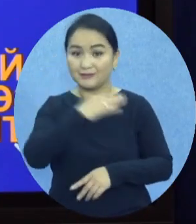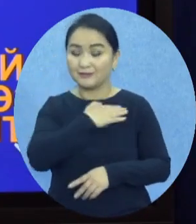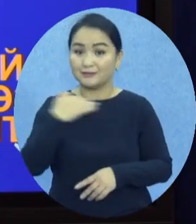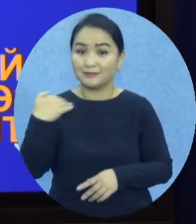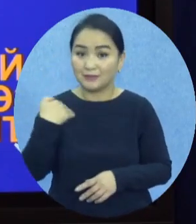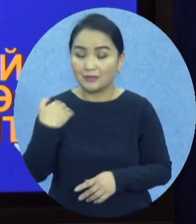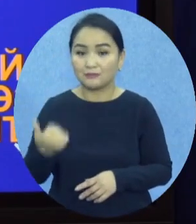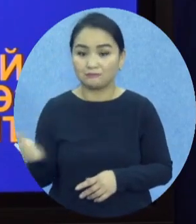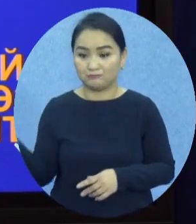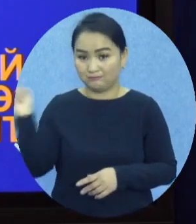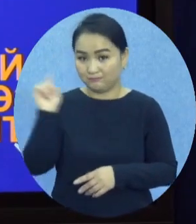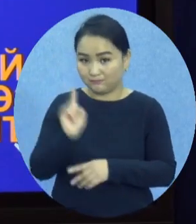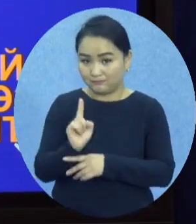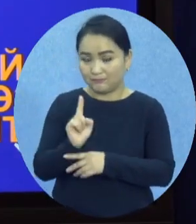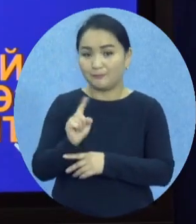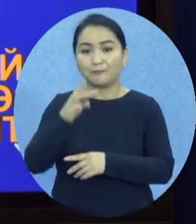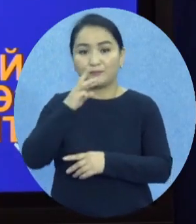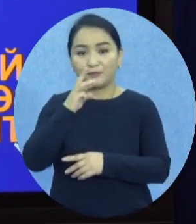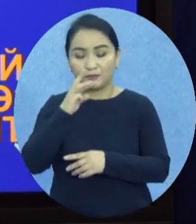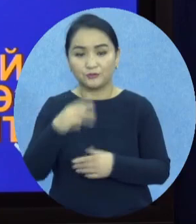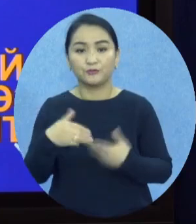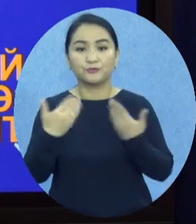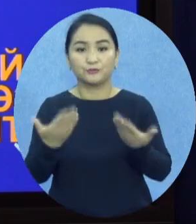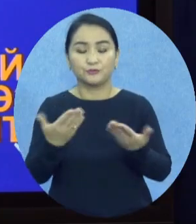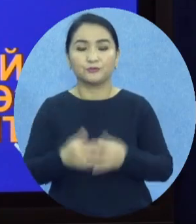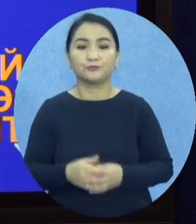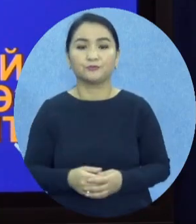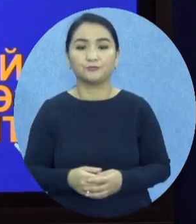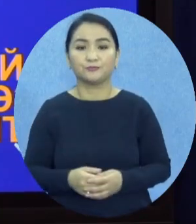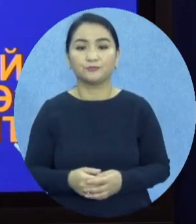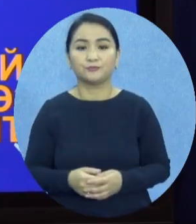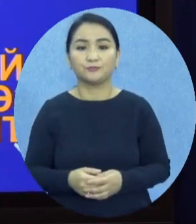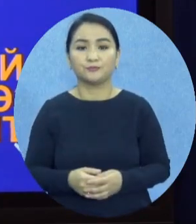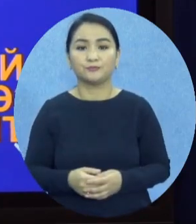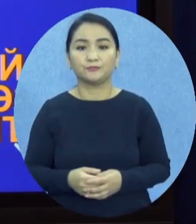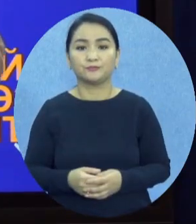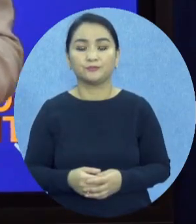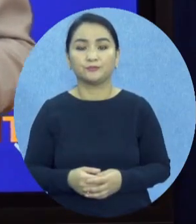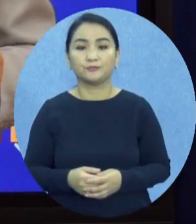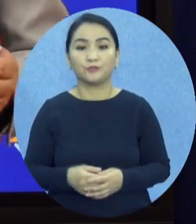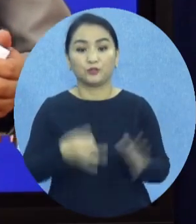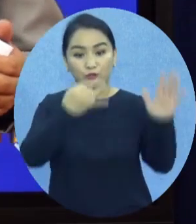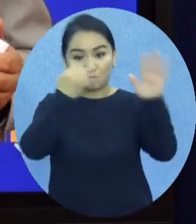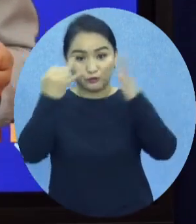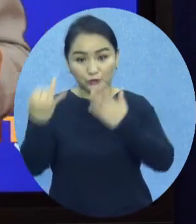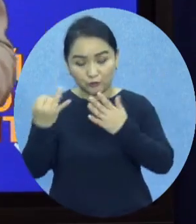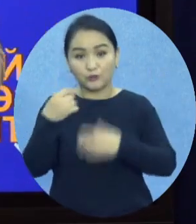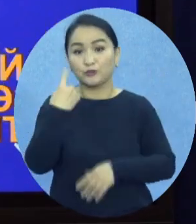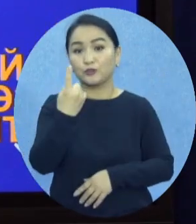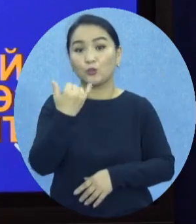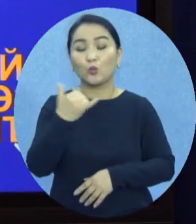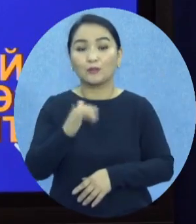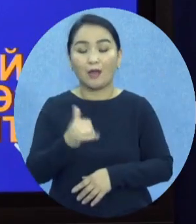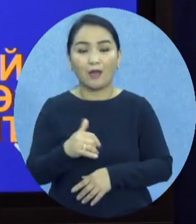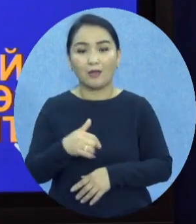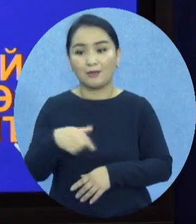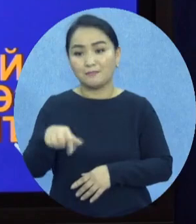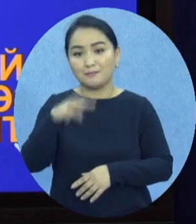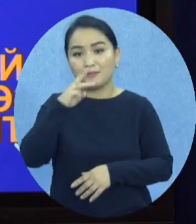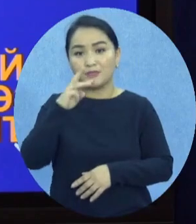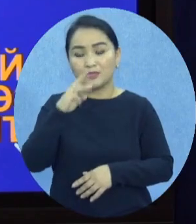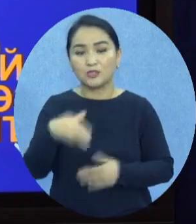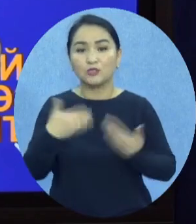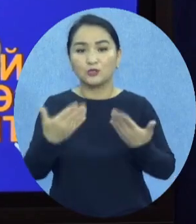тодорхой төгсдөө мэдээллийг бол хүргэхээр байгаа. 7 өнөртөө нэг удаа бол бас бид энэ мэдээллийг бол нэгдсэн шугамар бол бүгд нь хүргэж за хэвлэл